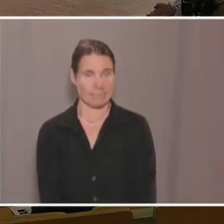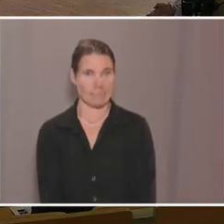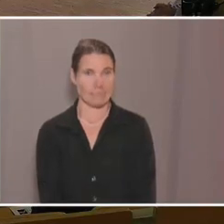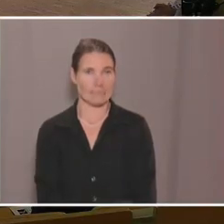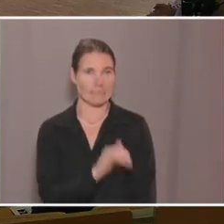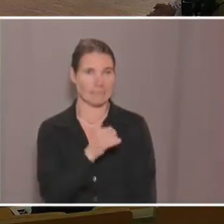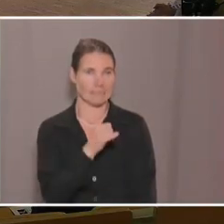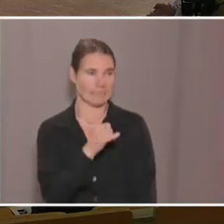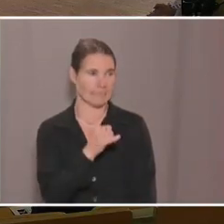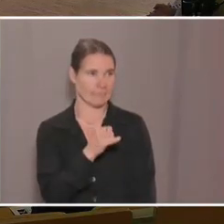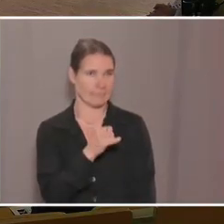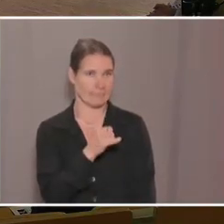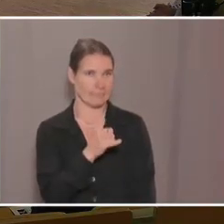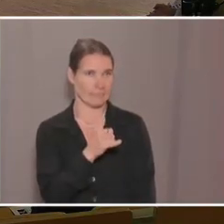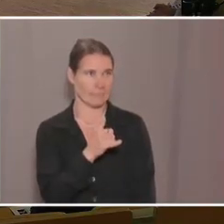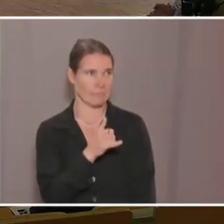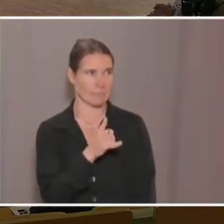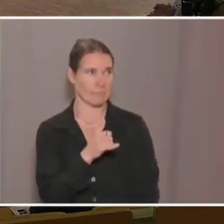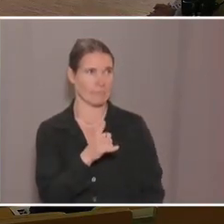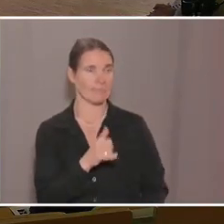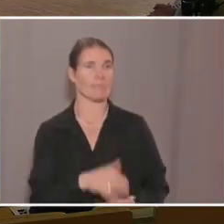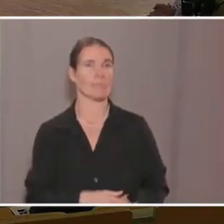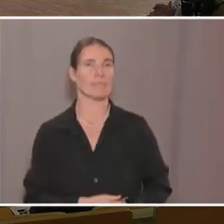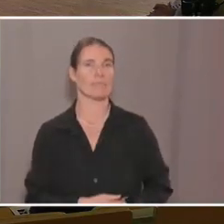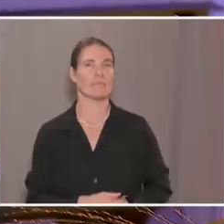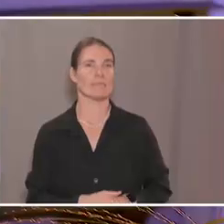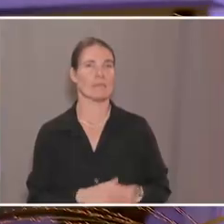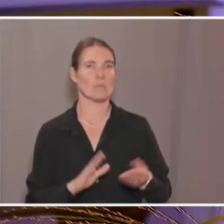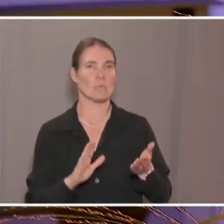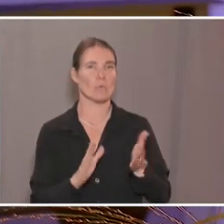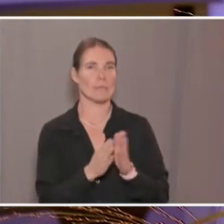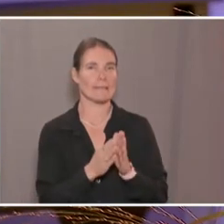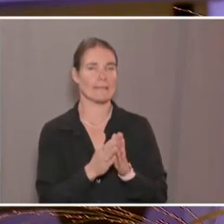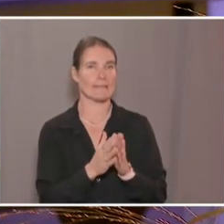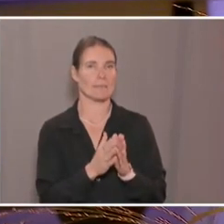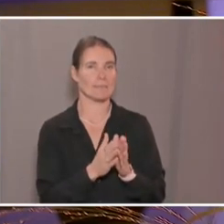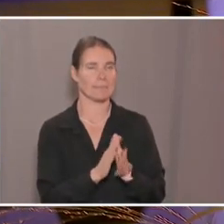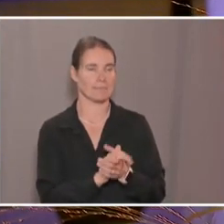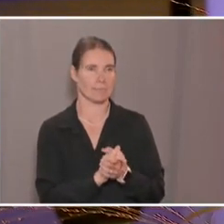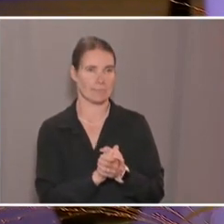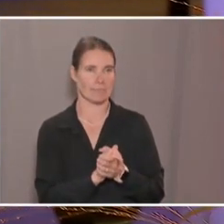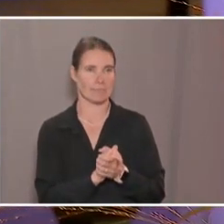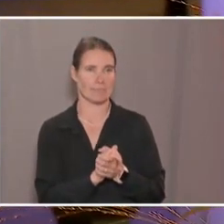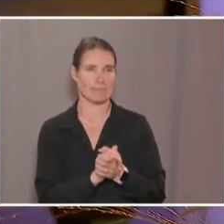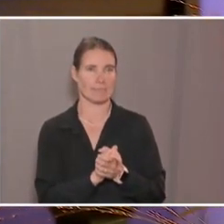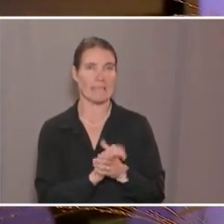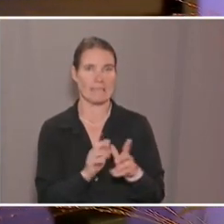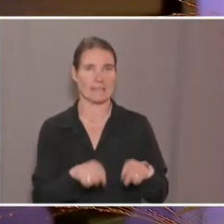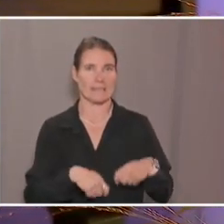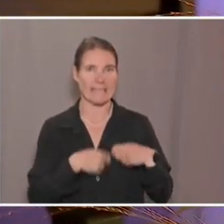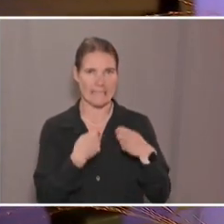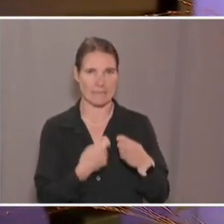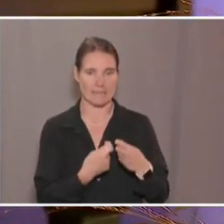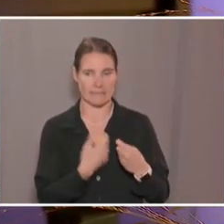Ja, ich habe zu Beginn eine offene Frage gestellt und will schon ganz kurz reagieren können. Ja, und das Ergebnis ist so